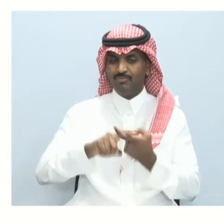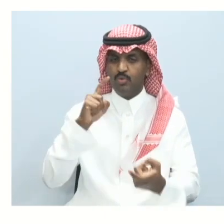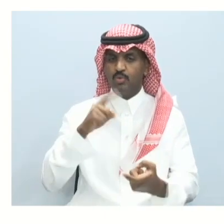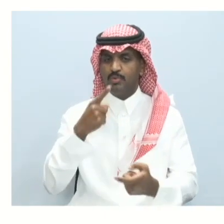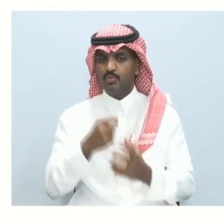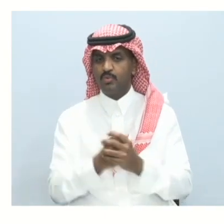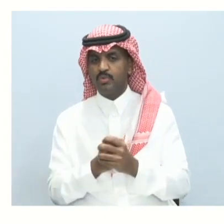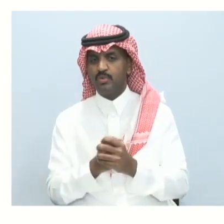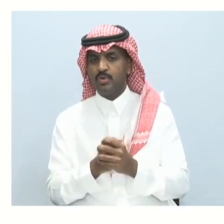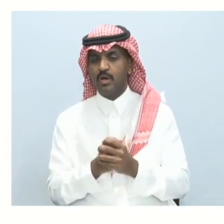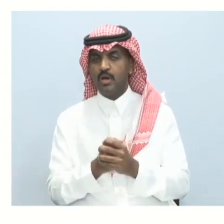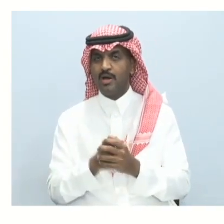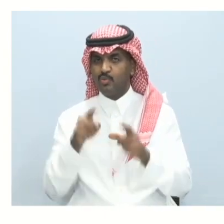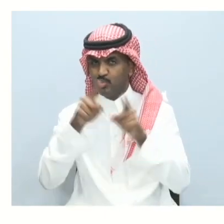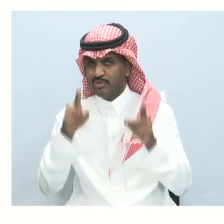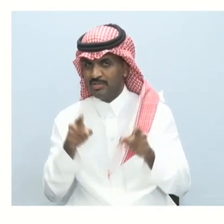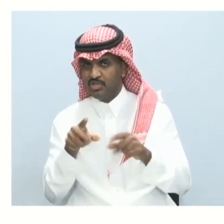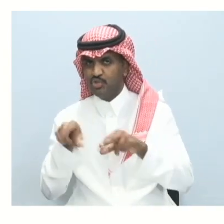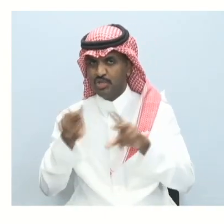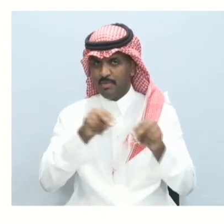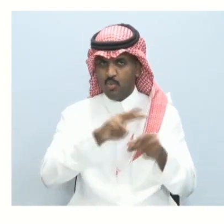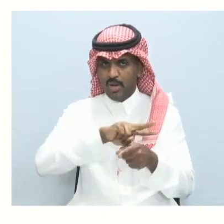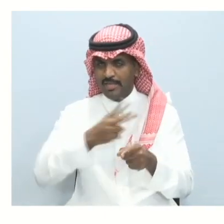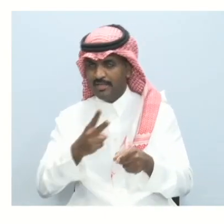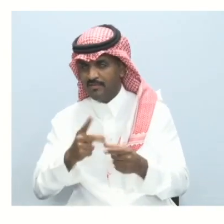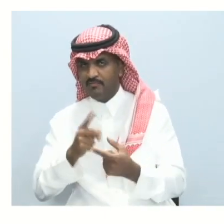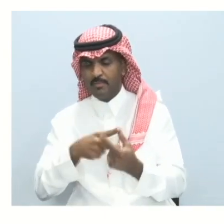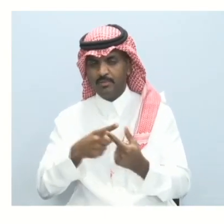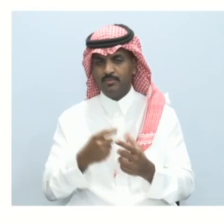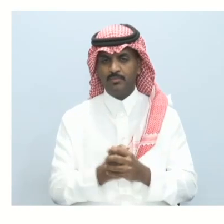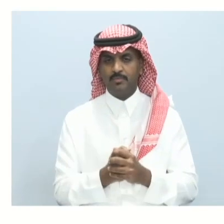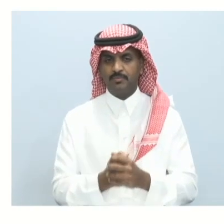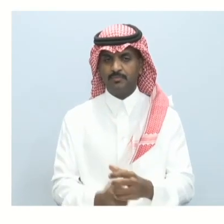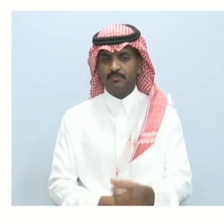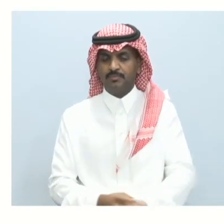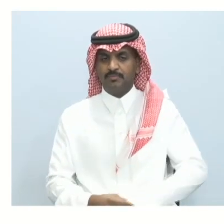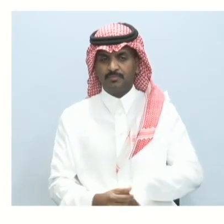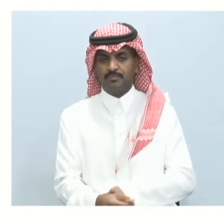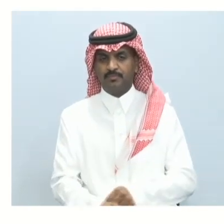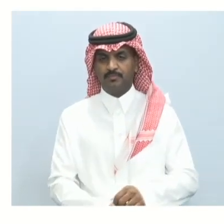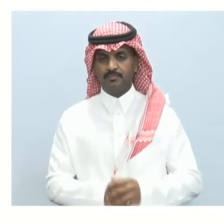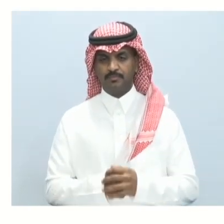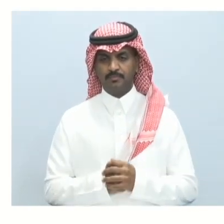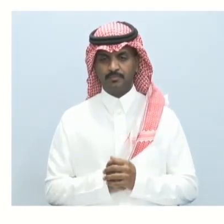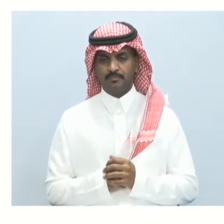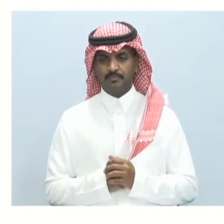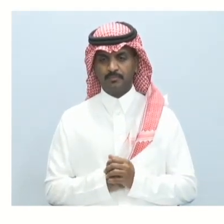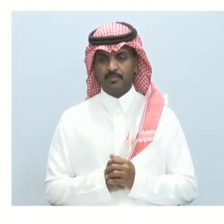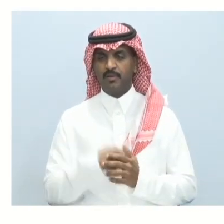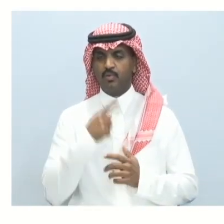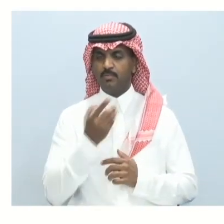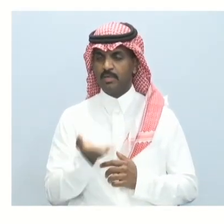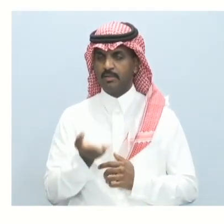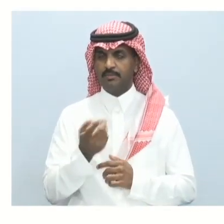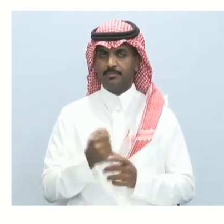بذكر اوجه الشبه والاختلاف بينهما عندنا الطلاق وعندنا الخلع ونذكر باذن الله تعالى